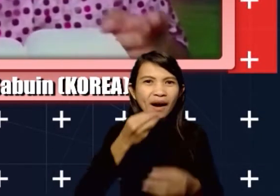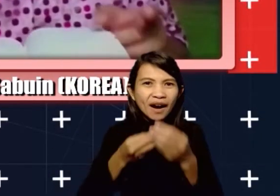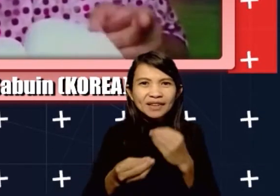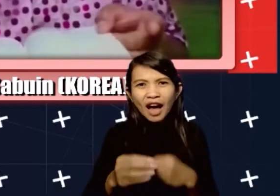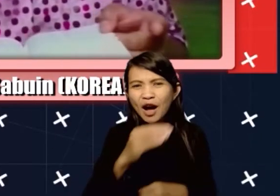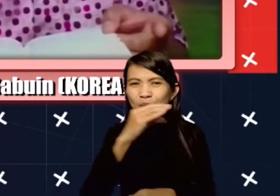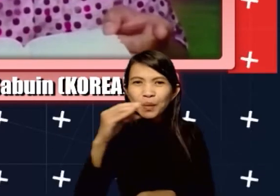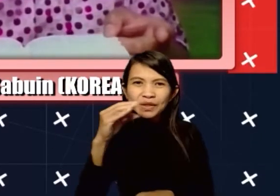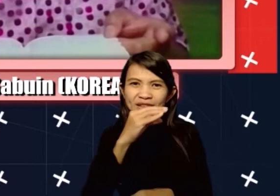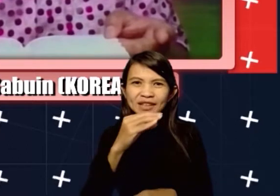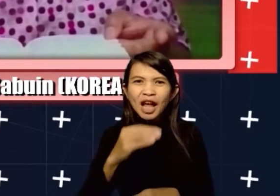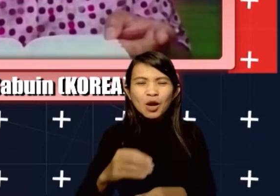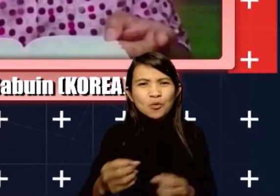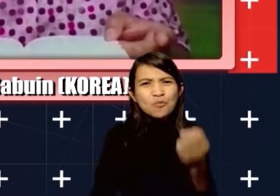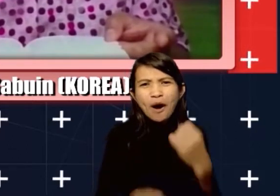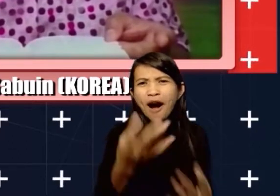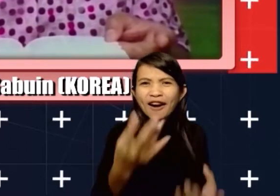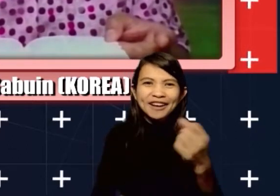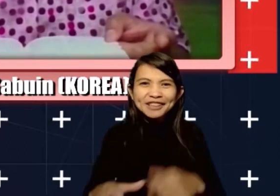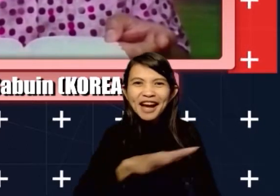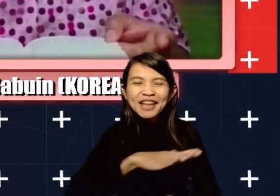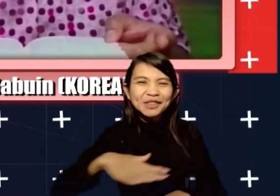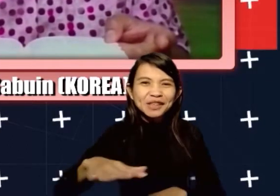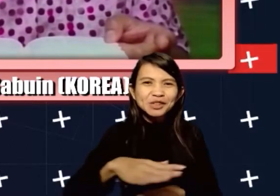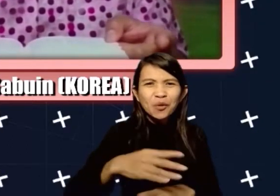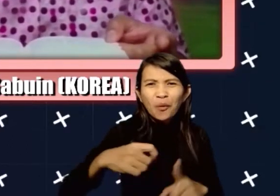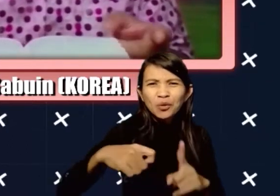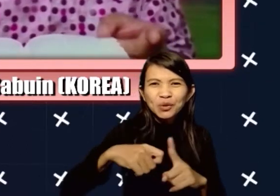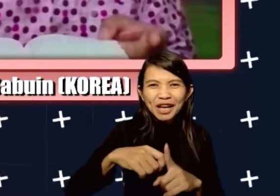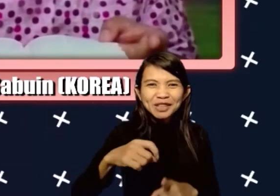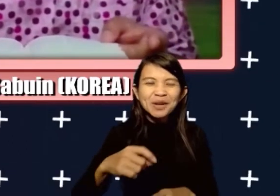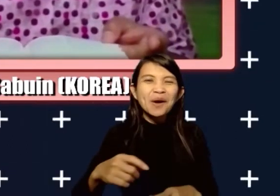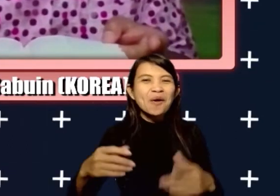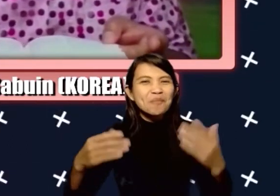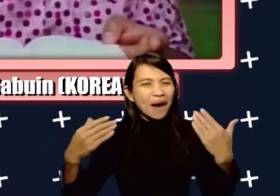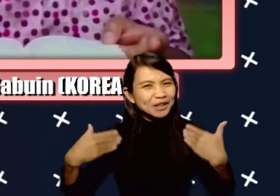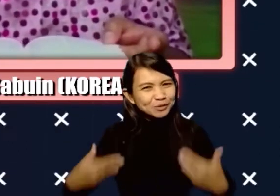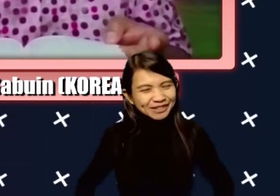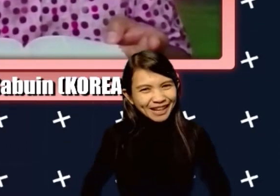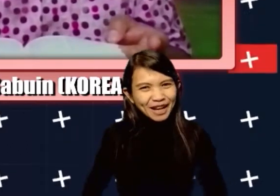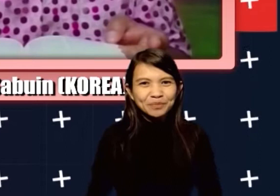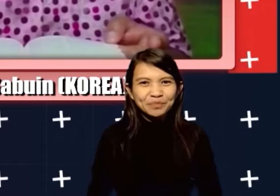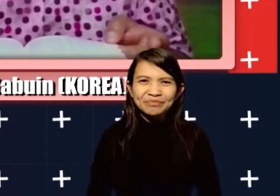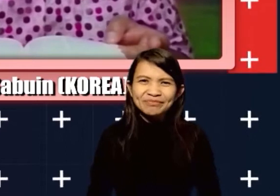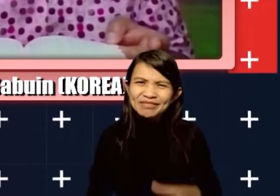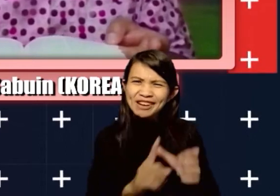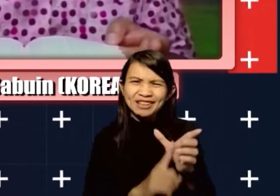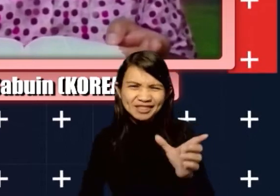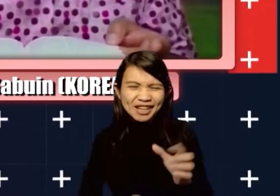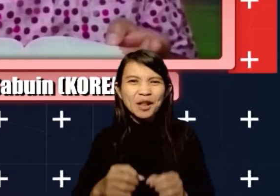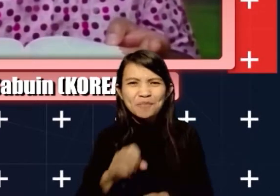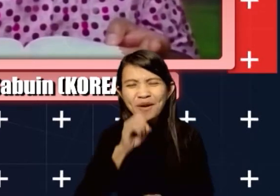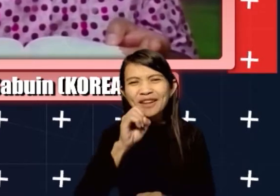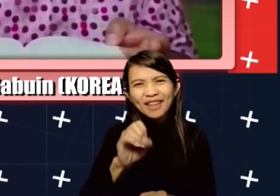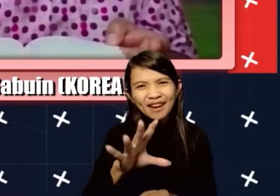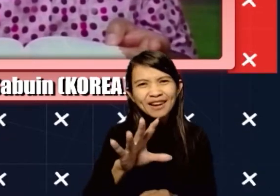sudah kering di hadapan mereka. Tapi Yeremia katakan, aduh saya tidak bisa dengan hal yang najis. Tuhan katakan, betul.